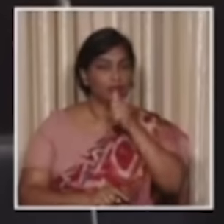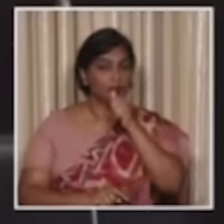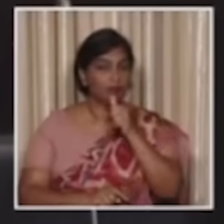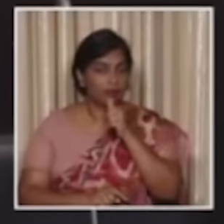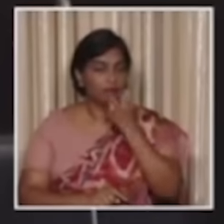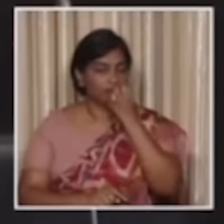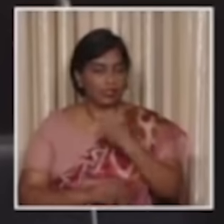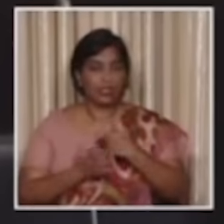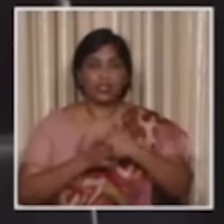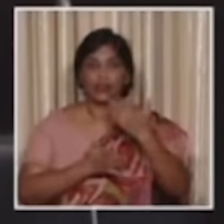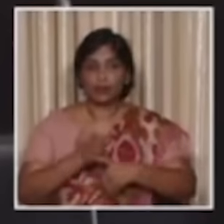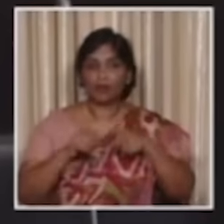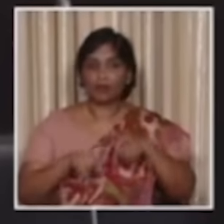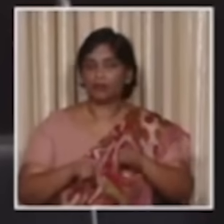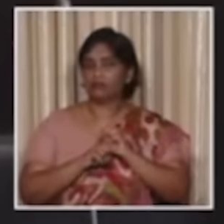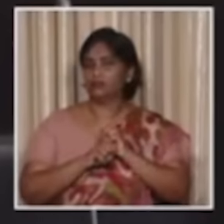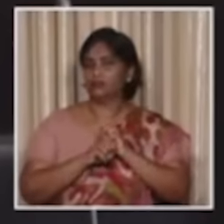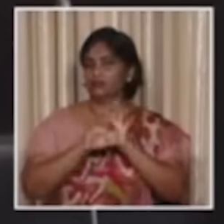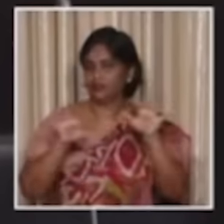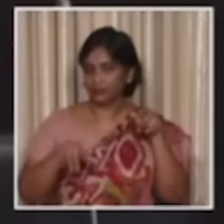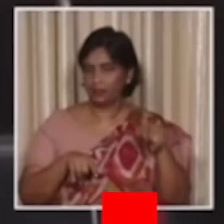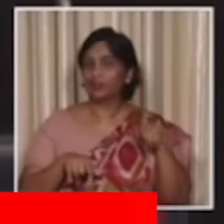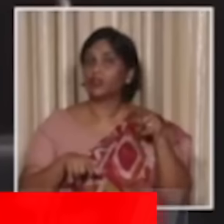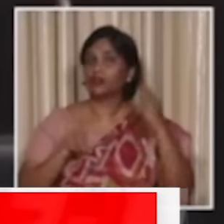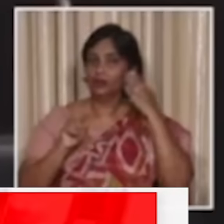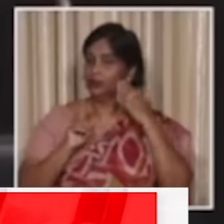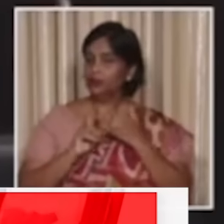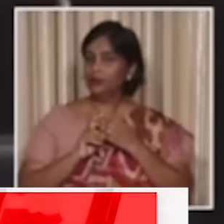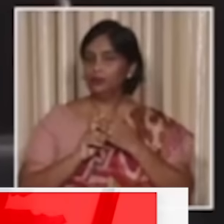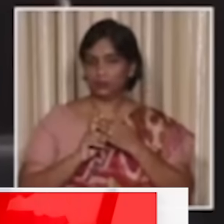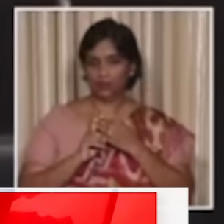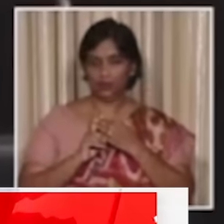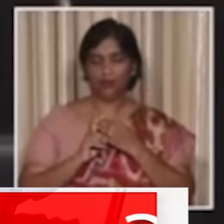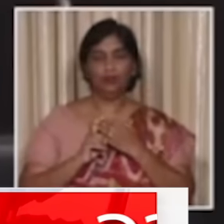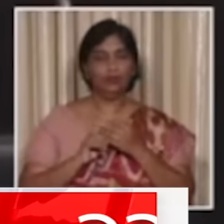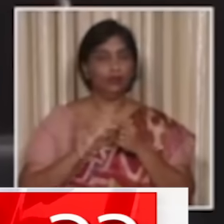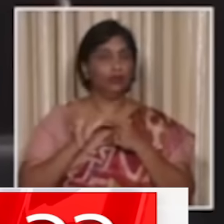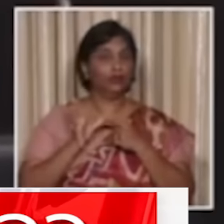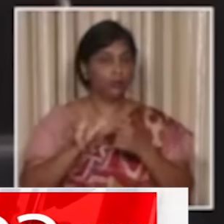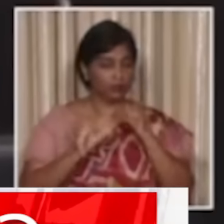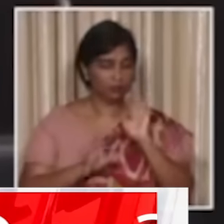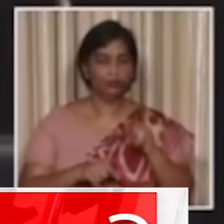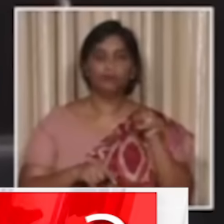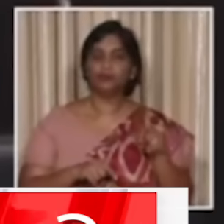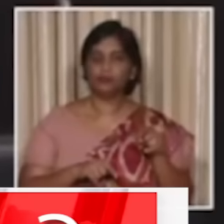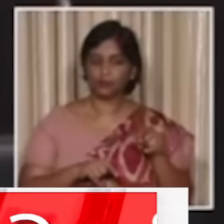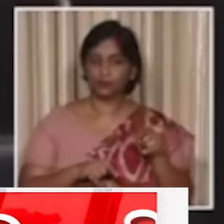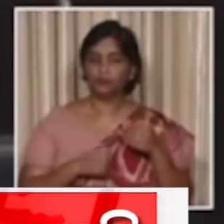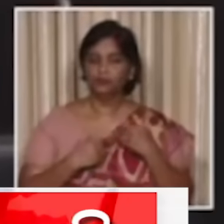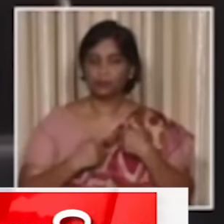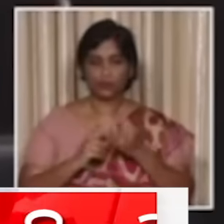රහසිගත වාර්තා දැන් එළියට එමින් පවතිනවා. දැන් මේ පිළිබඳව ප්‍රතිචාරයක් දක්වන්න. දැන්